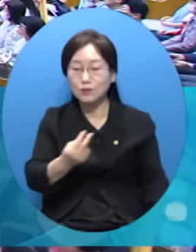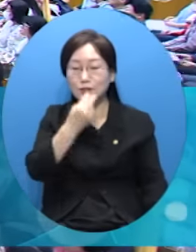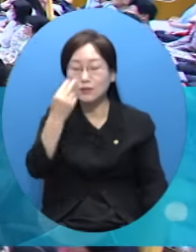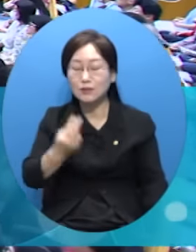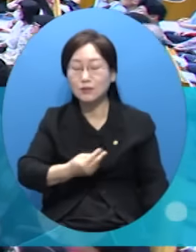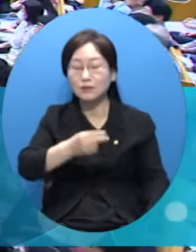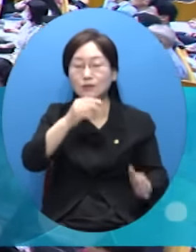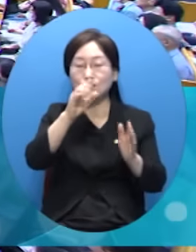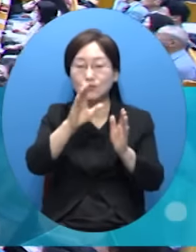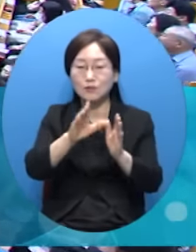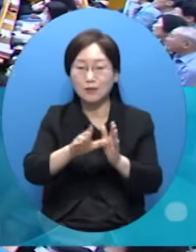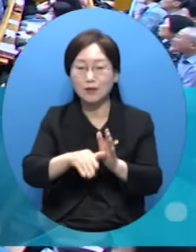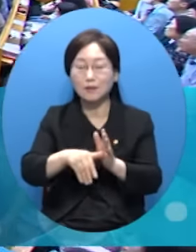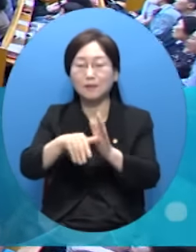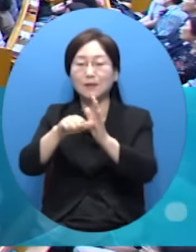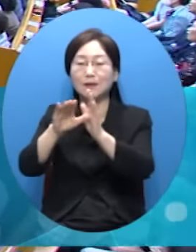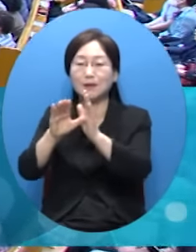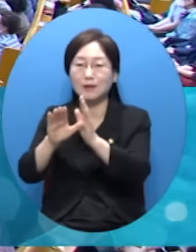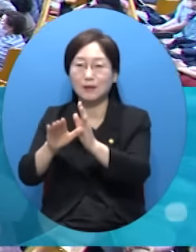숨쉬는